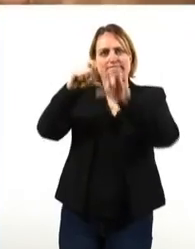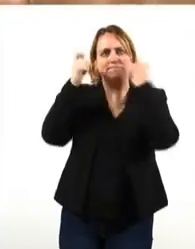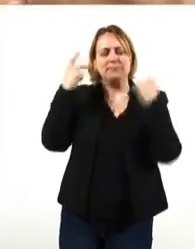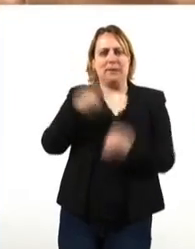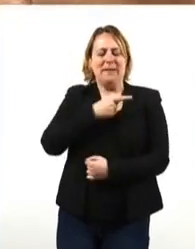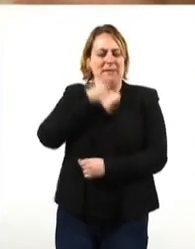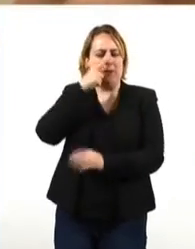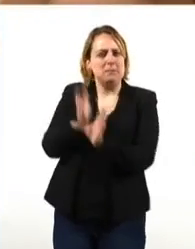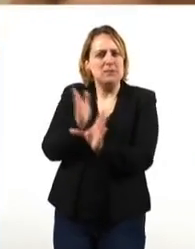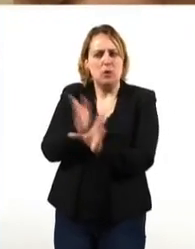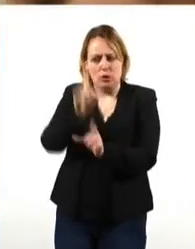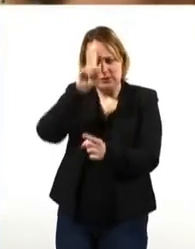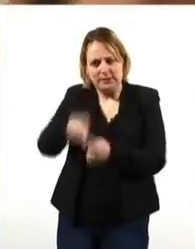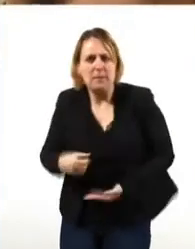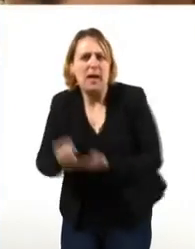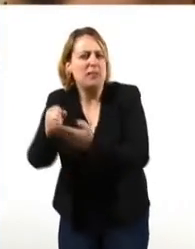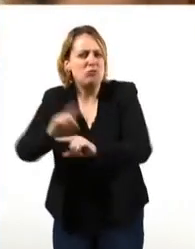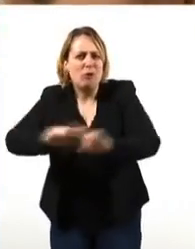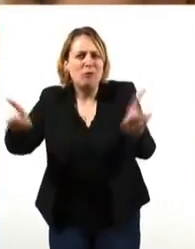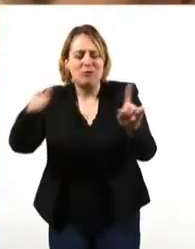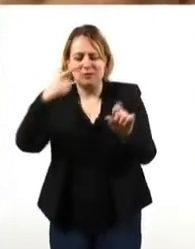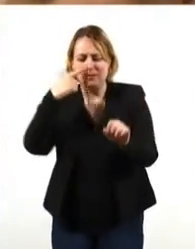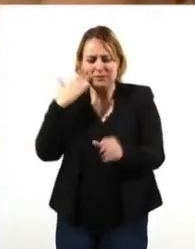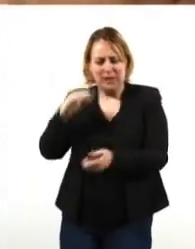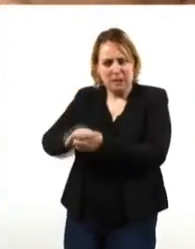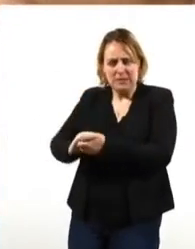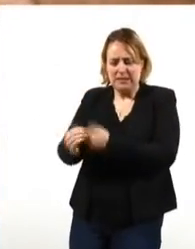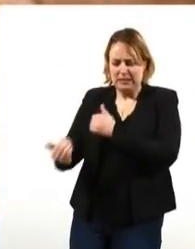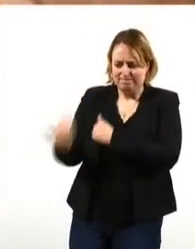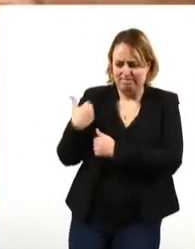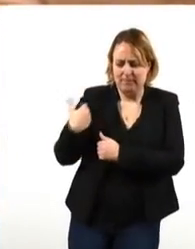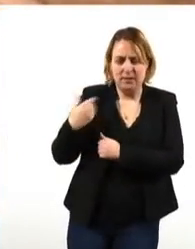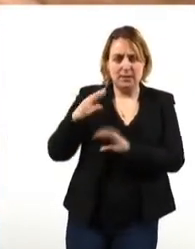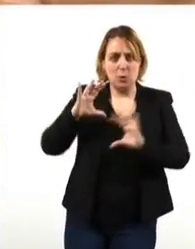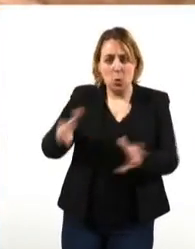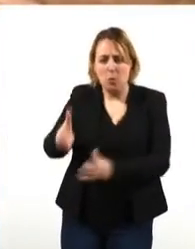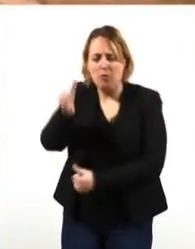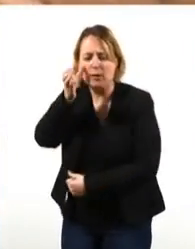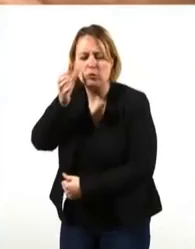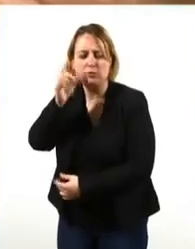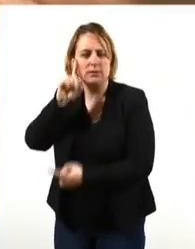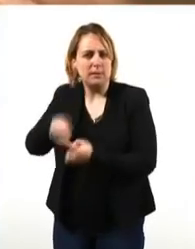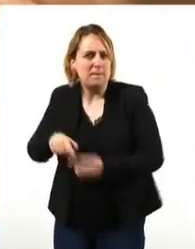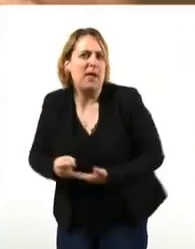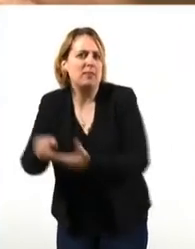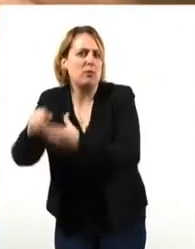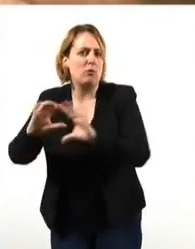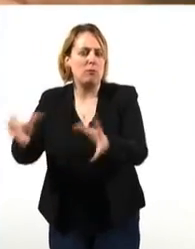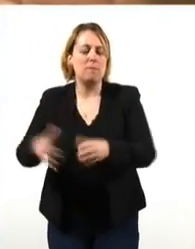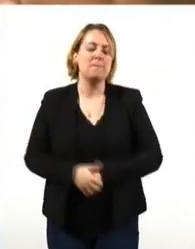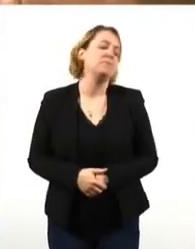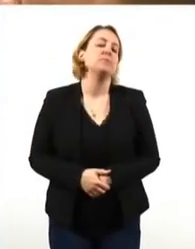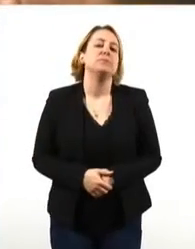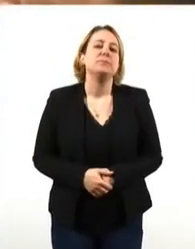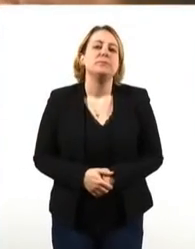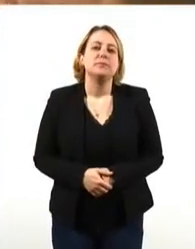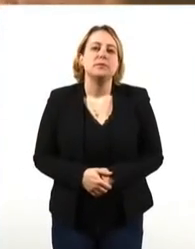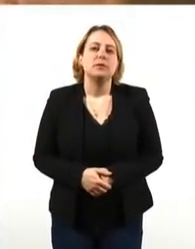pour pouvoir faire quelque chose pour un ami ou pour pouvoir l'écouter. Et ensuite, le troisième point, ce serait